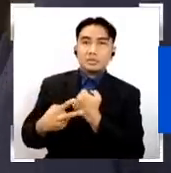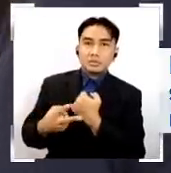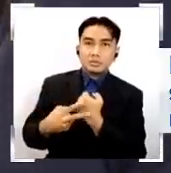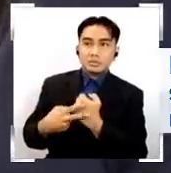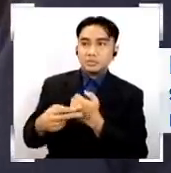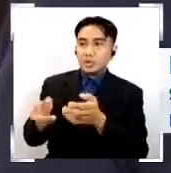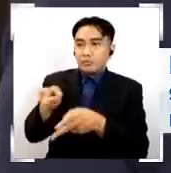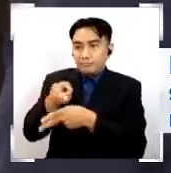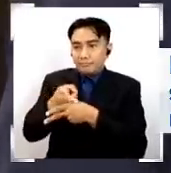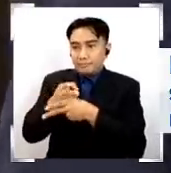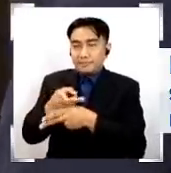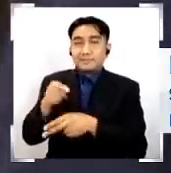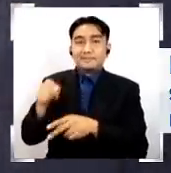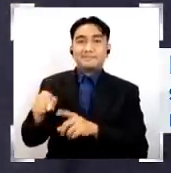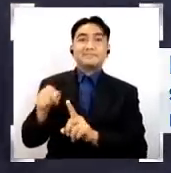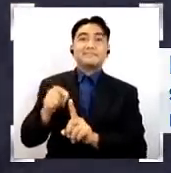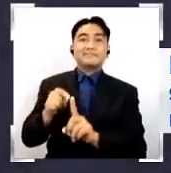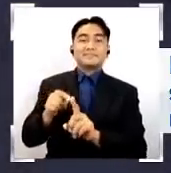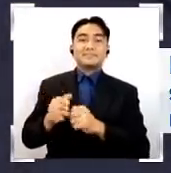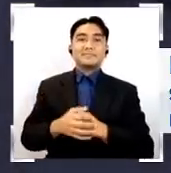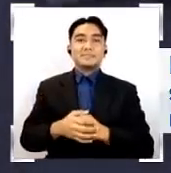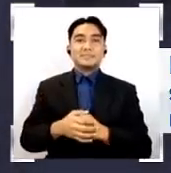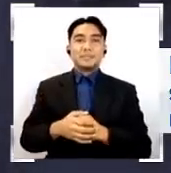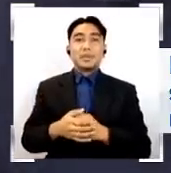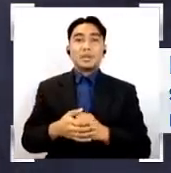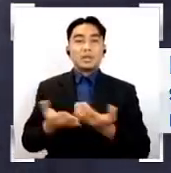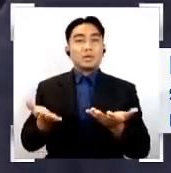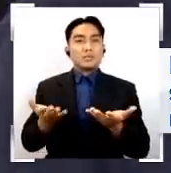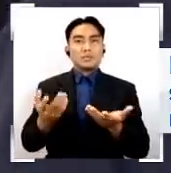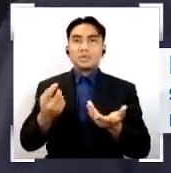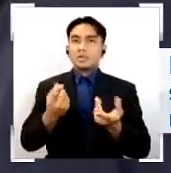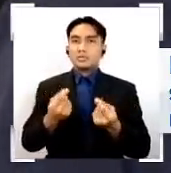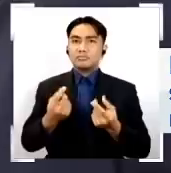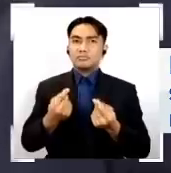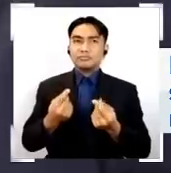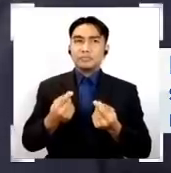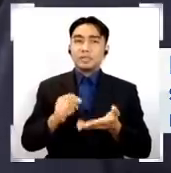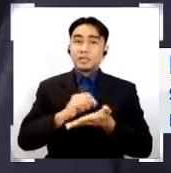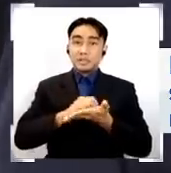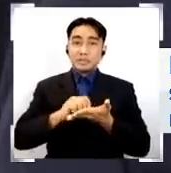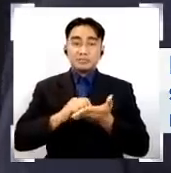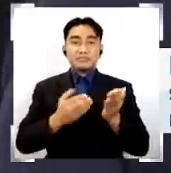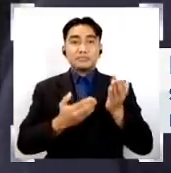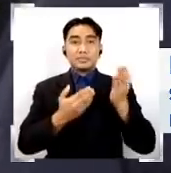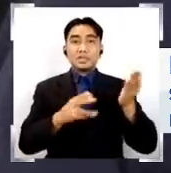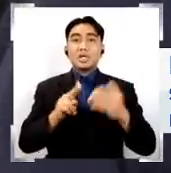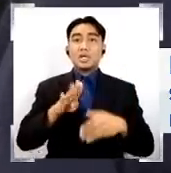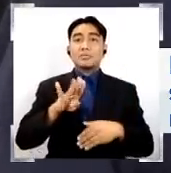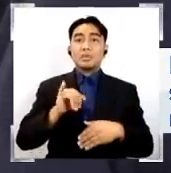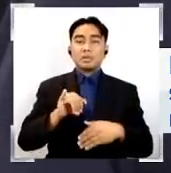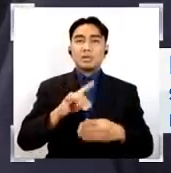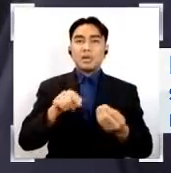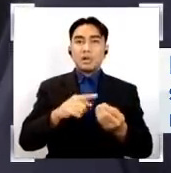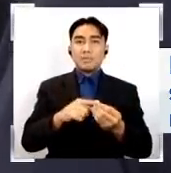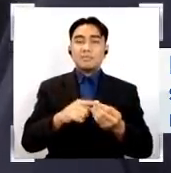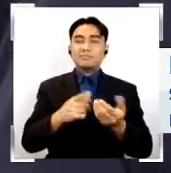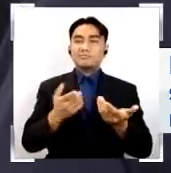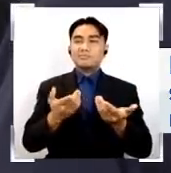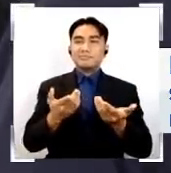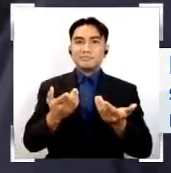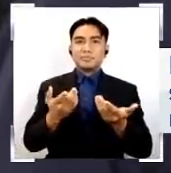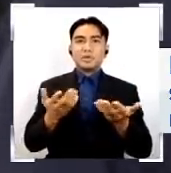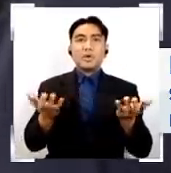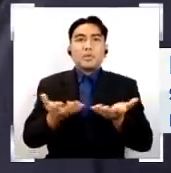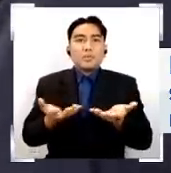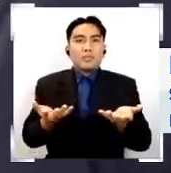species. That's why we wrote the head of the NBI to look into the case to know whether